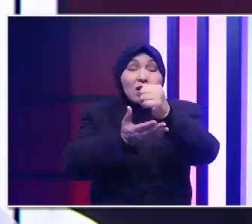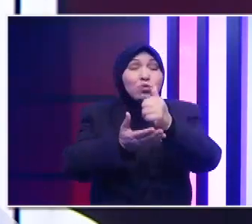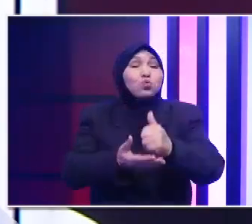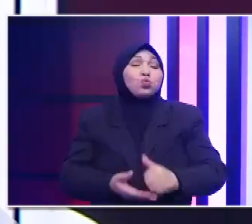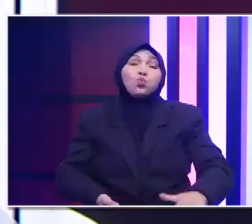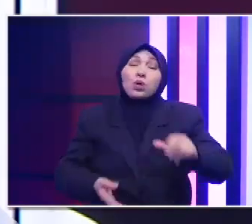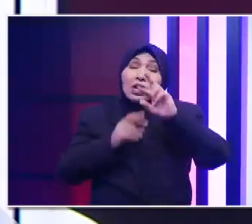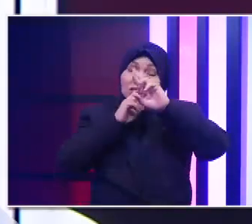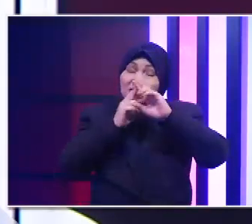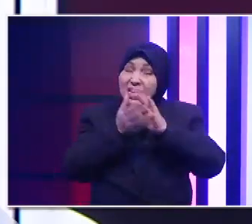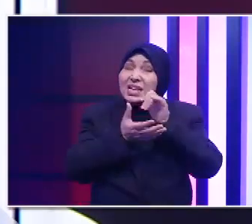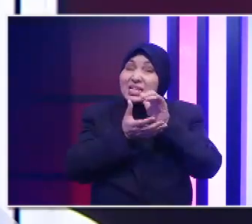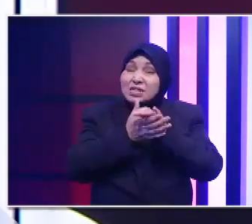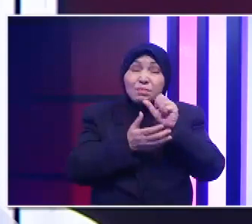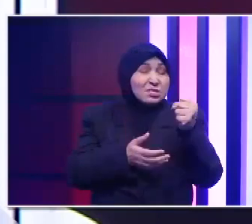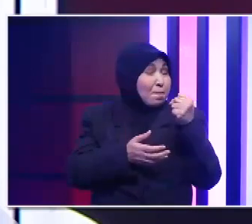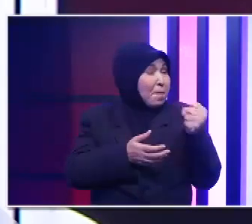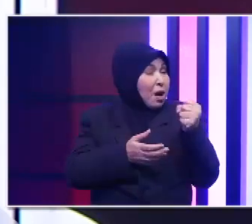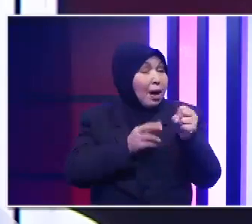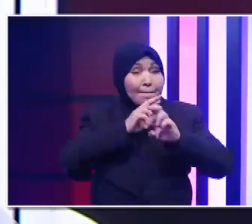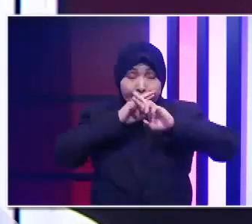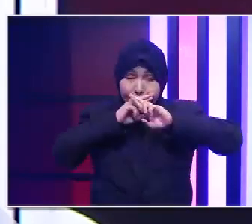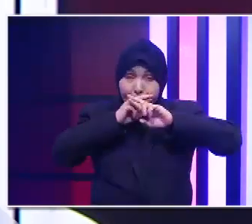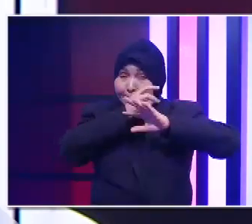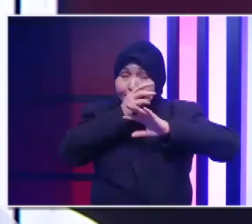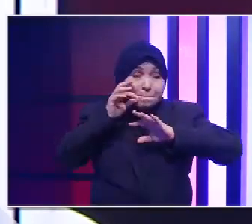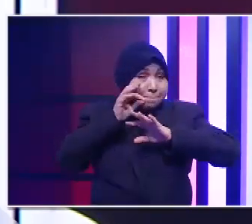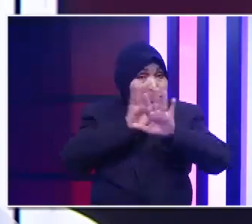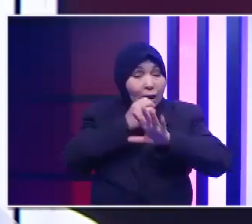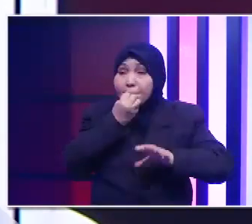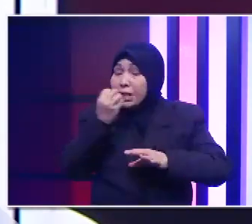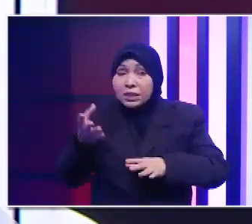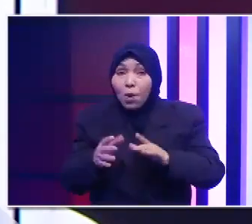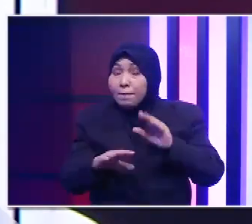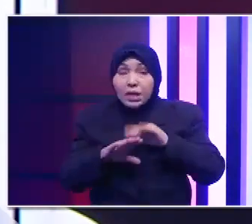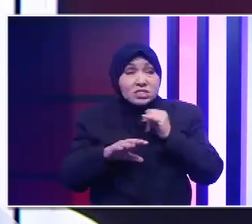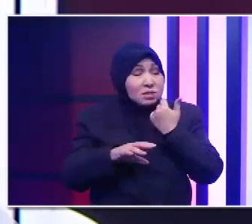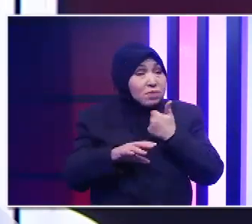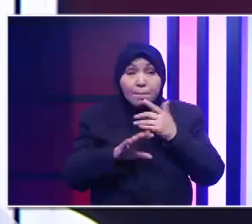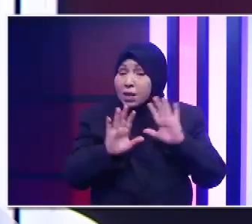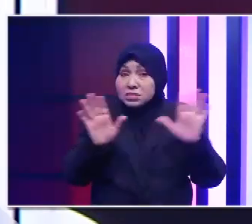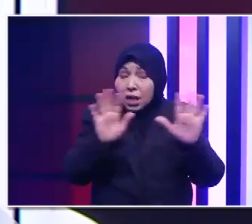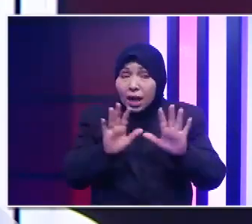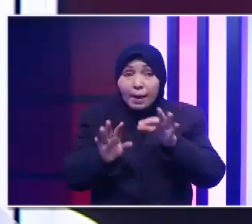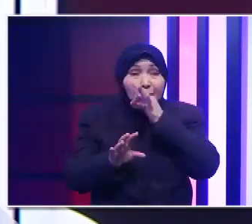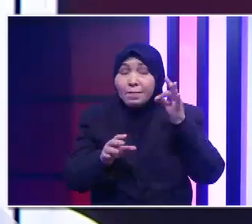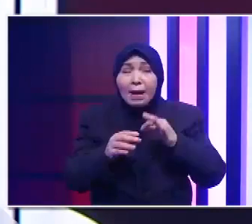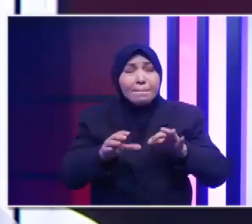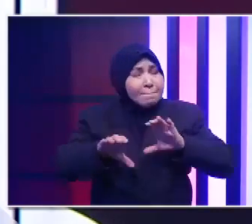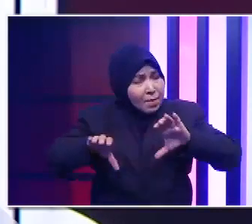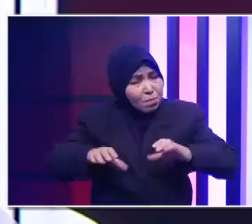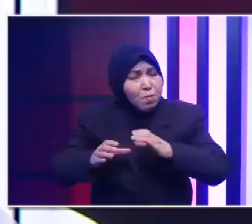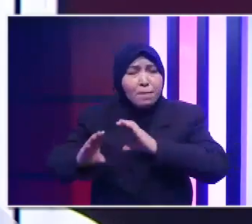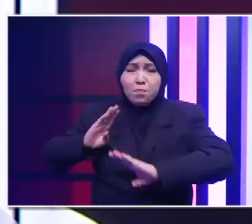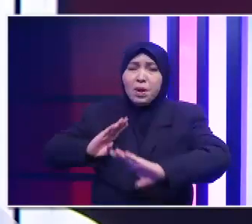make istri tersebut karena pegang ras itu berarti itu Dan jangan beritahu kepada sesiapa pun ingat ya perbuatan